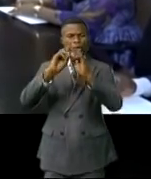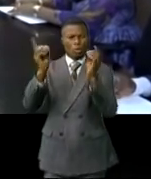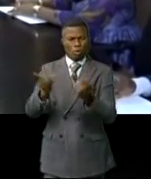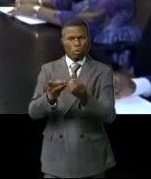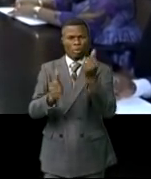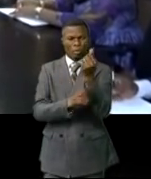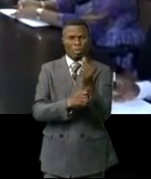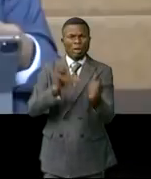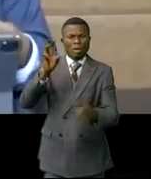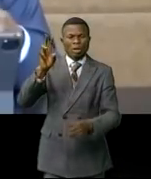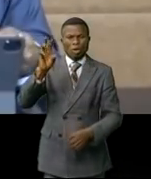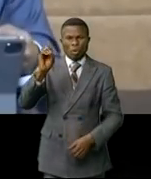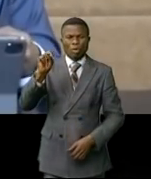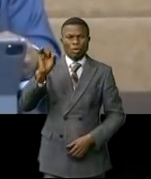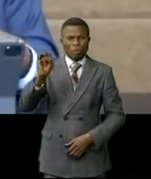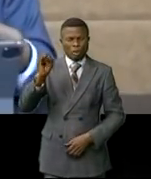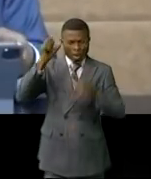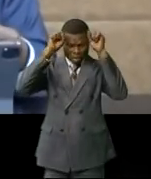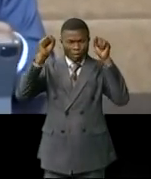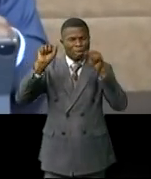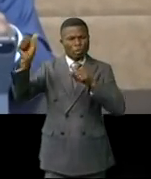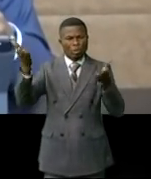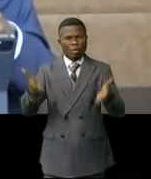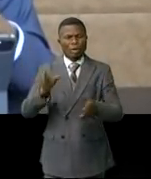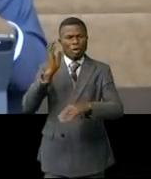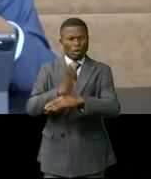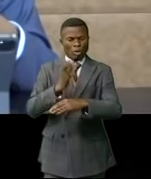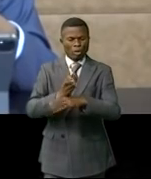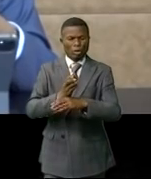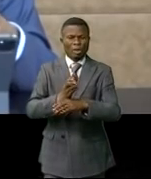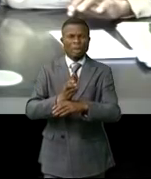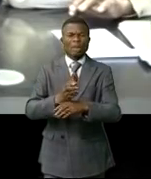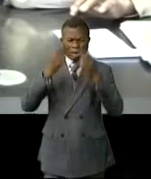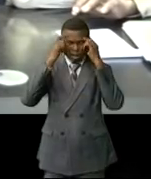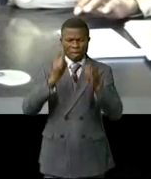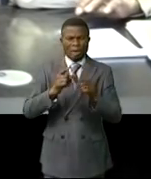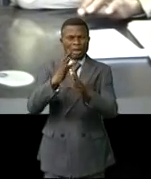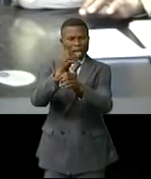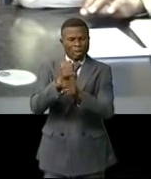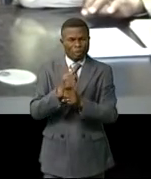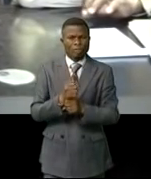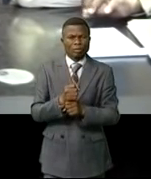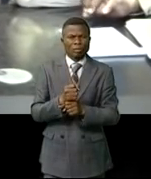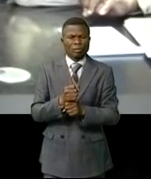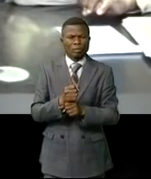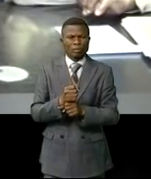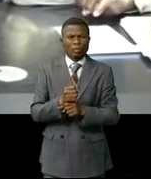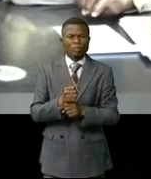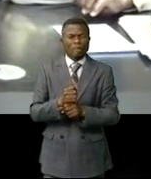de l'ONICIV, conduite par son président du Conseil, tient à l'obtention de l'avis